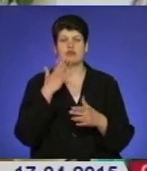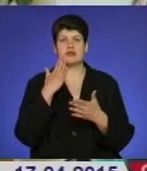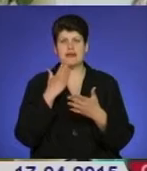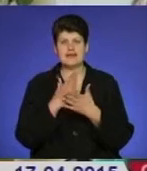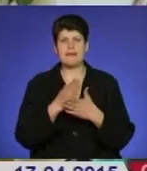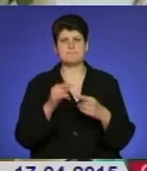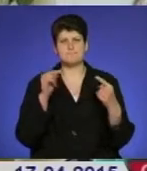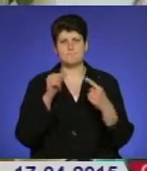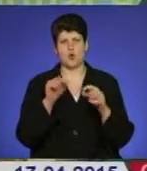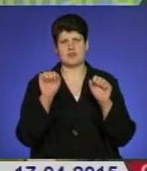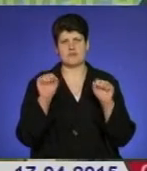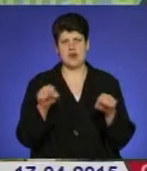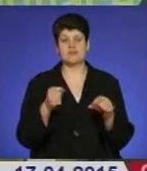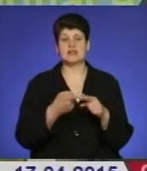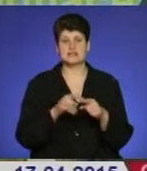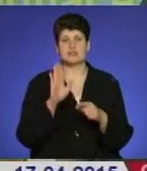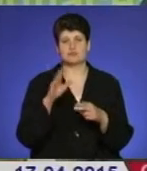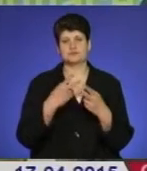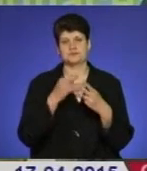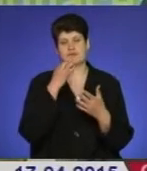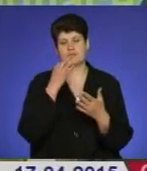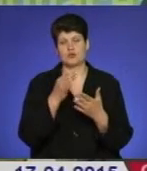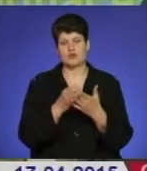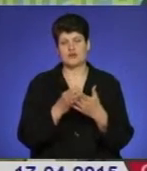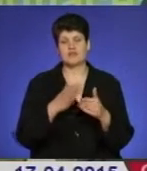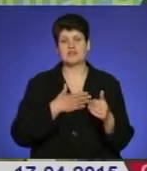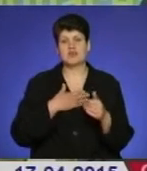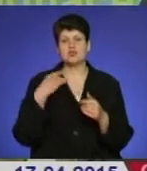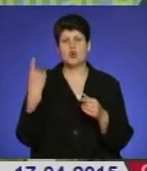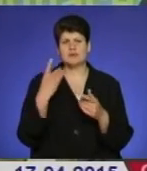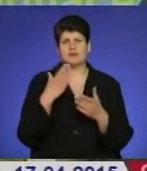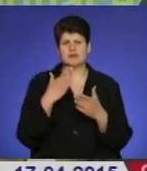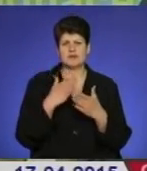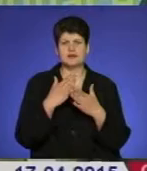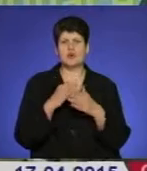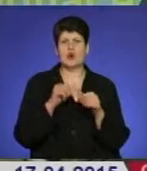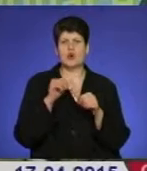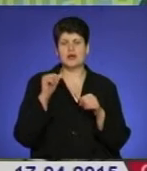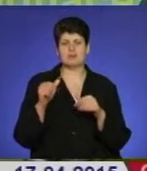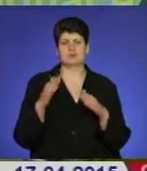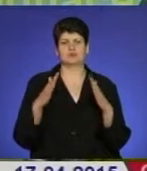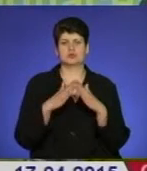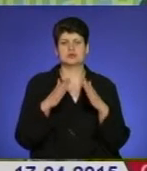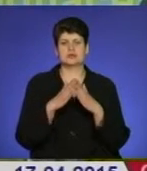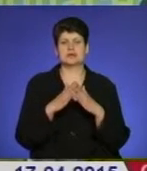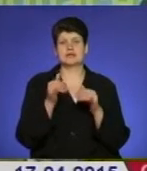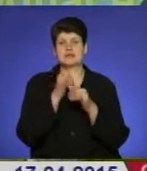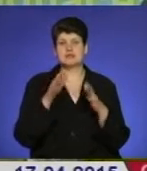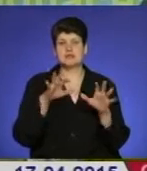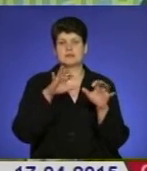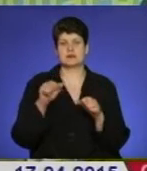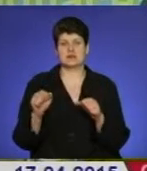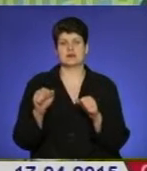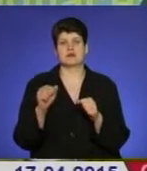передбачено відповідальність. Я думаю, не секрет, що навіть в нашій області на деяких будівлях не вдалося викорінити і зняти символи радянщини. І